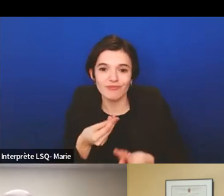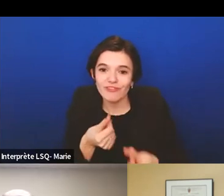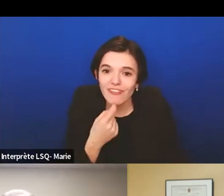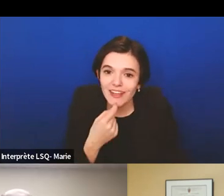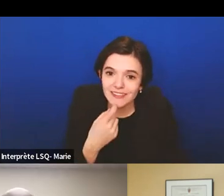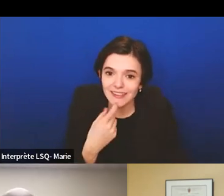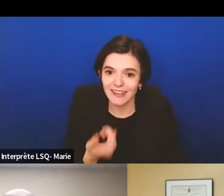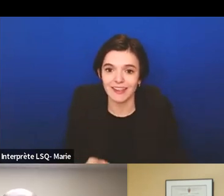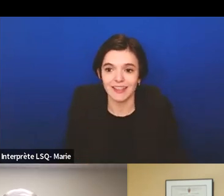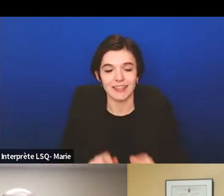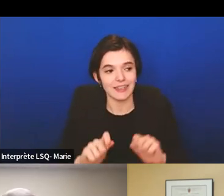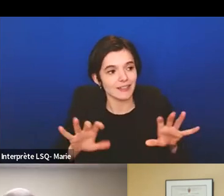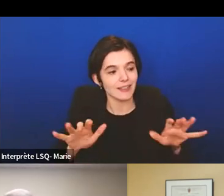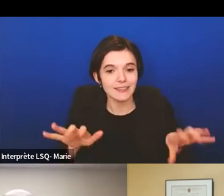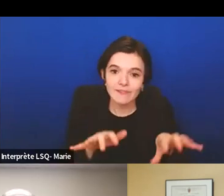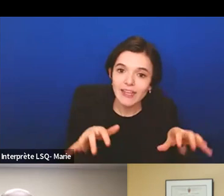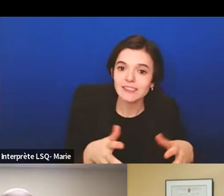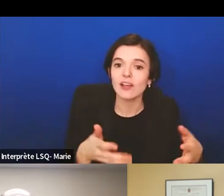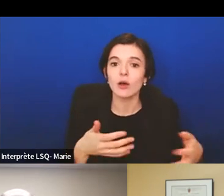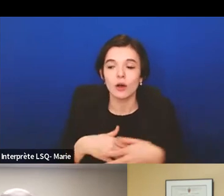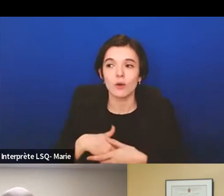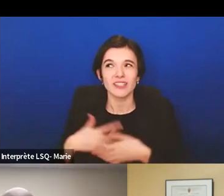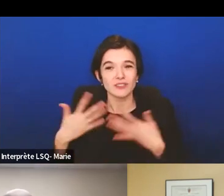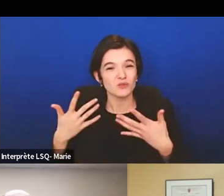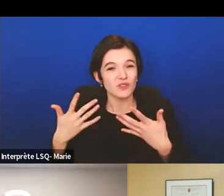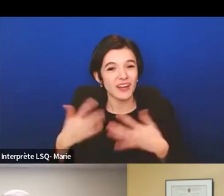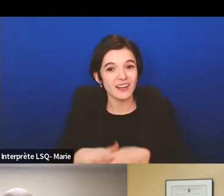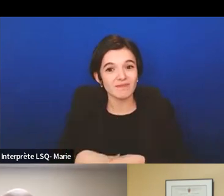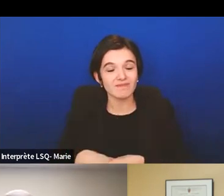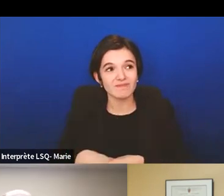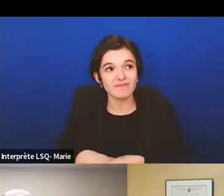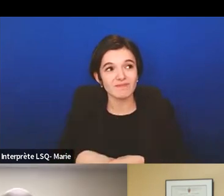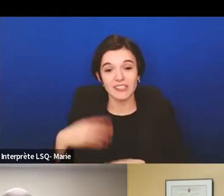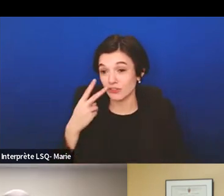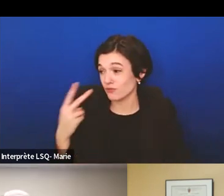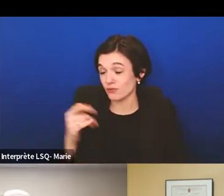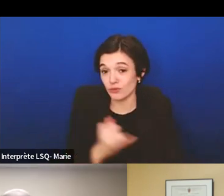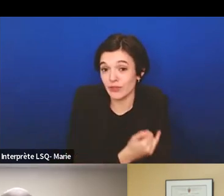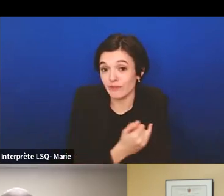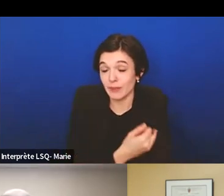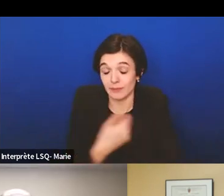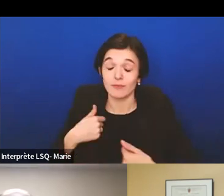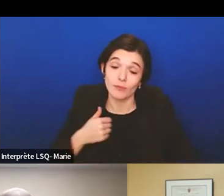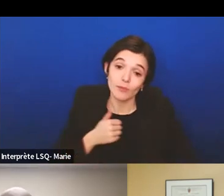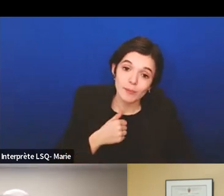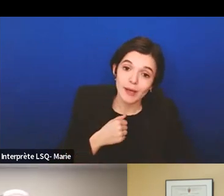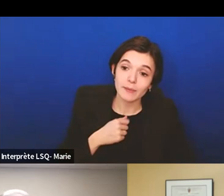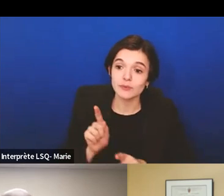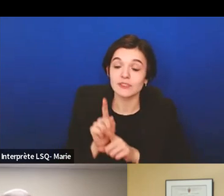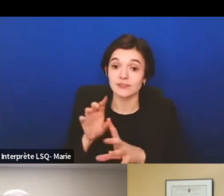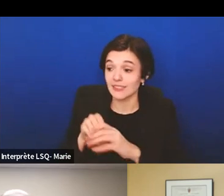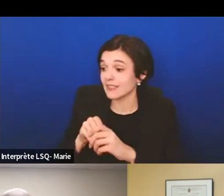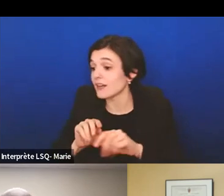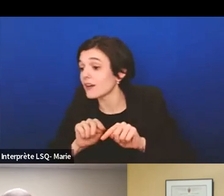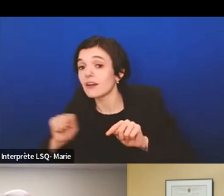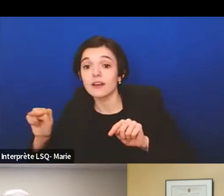transferts, l'activation. Alors, bien souvent, ce que j'ai vu comme interniste gériatre, et j'ai travaillé sur l'unité COVID, c'est que ces